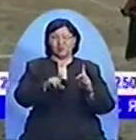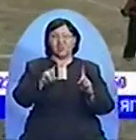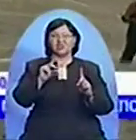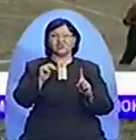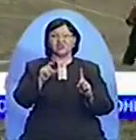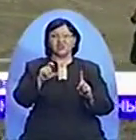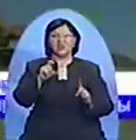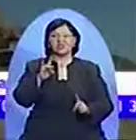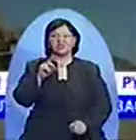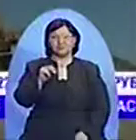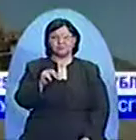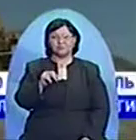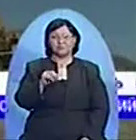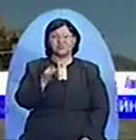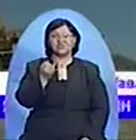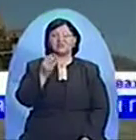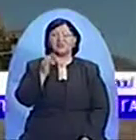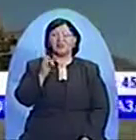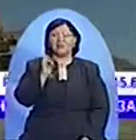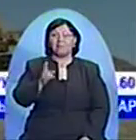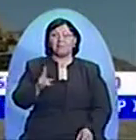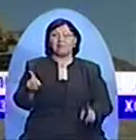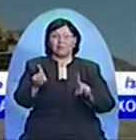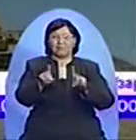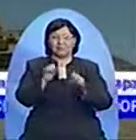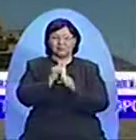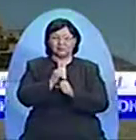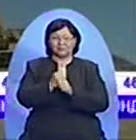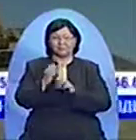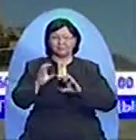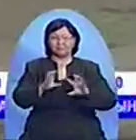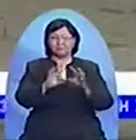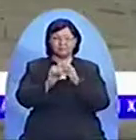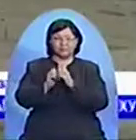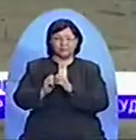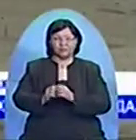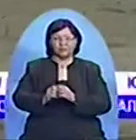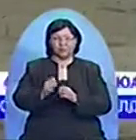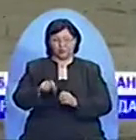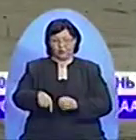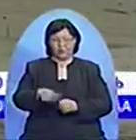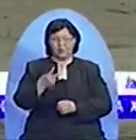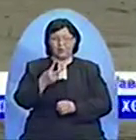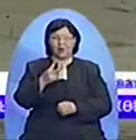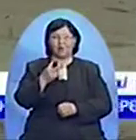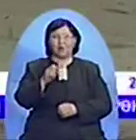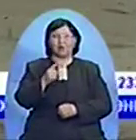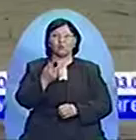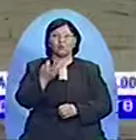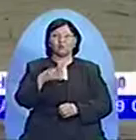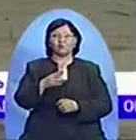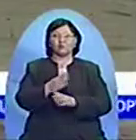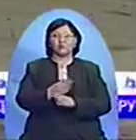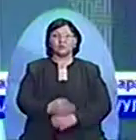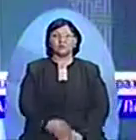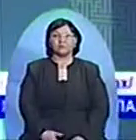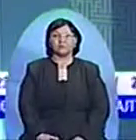компани ажиллаж байна. Цагэр хороолын уул дамнан босох өндөр хүчлийн шугамыг энэ онд багтаан ашиглалтанд хүлээлгэн өгөх юм байна.